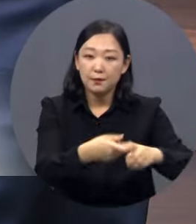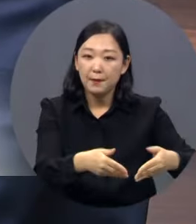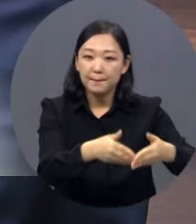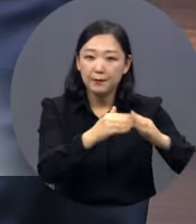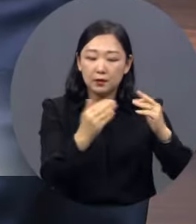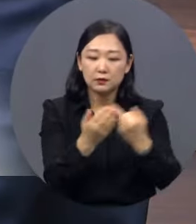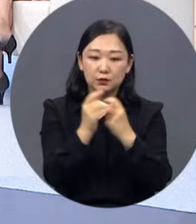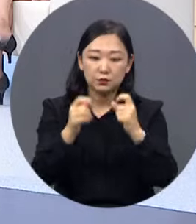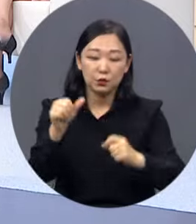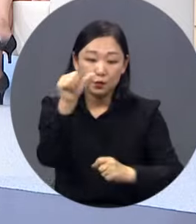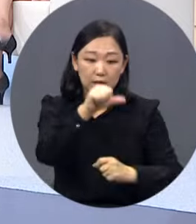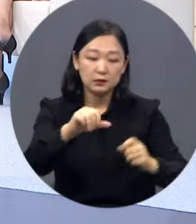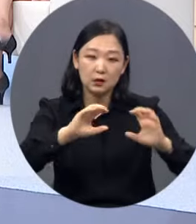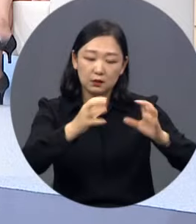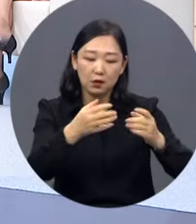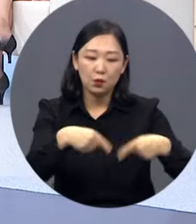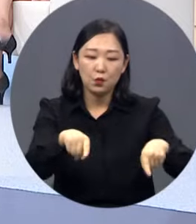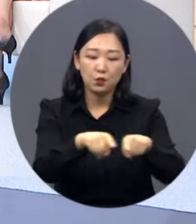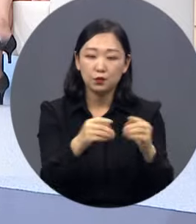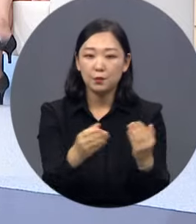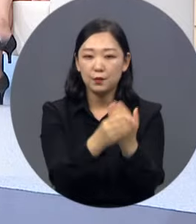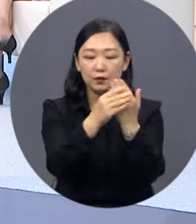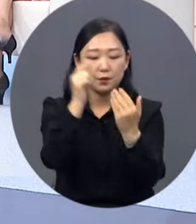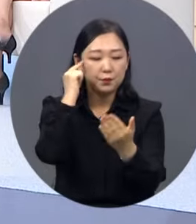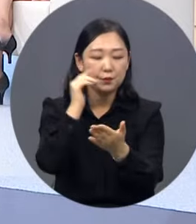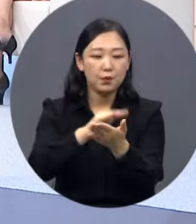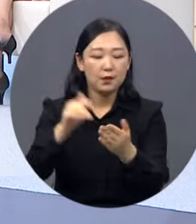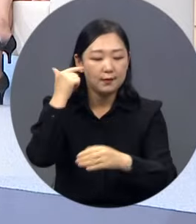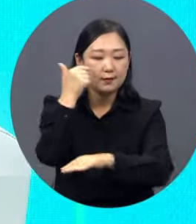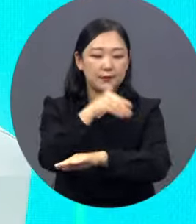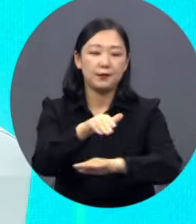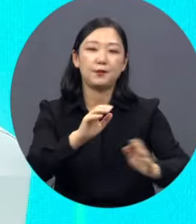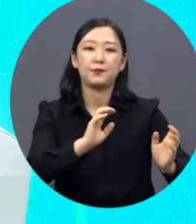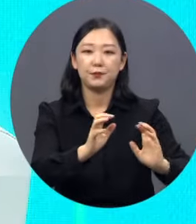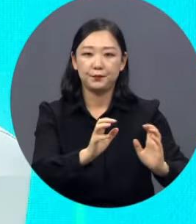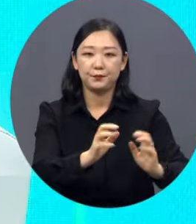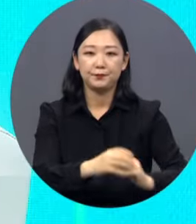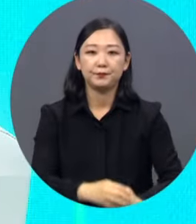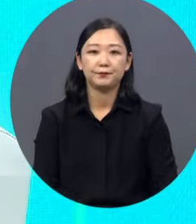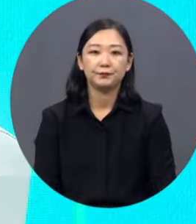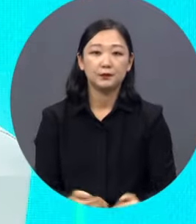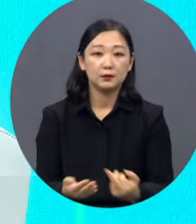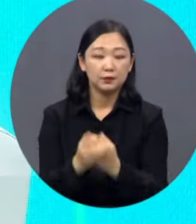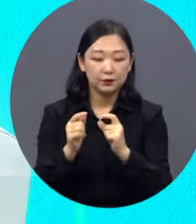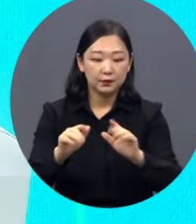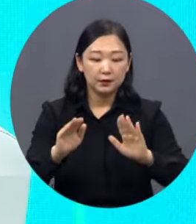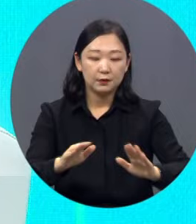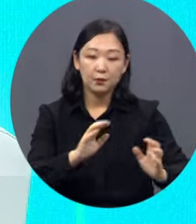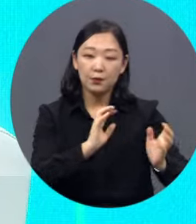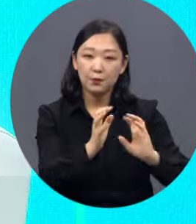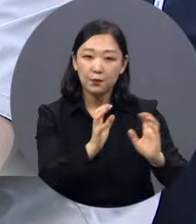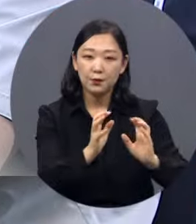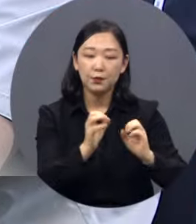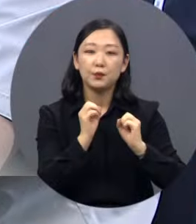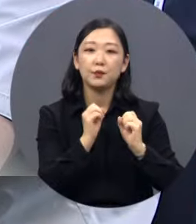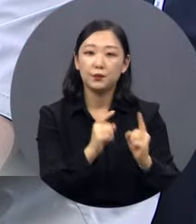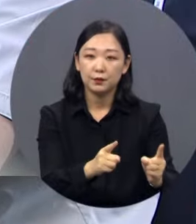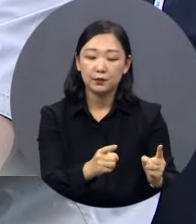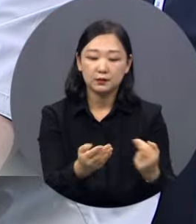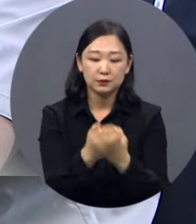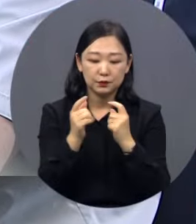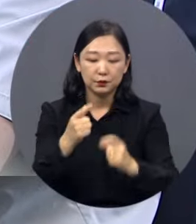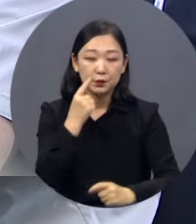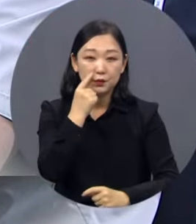제주와 아세안 국가들의 공동 번영과 평화 전략 등을 논의했습니다 제주도는 이번 포럼을 계기로 제주와